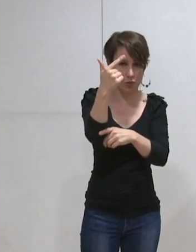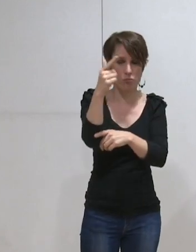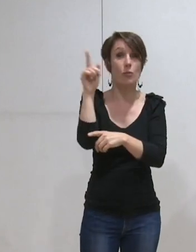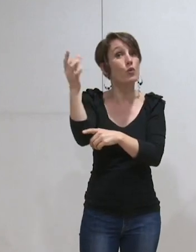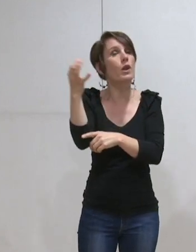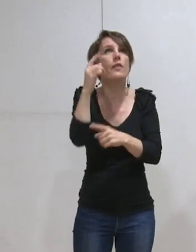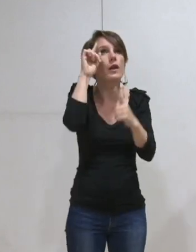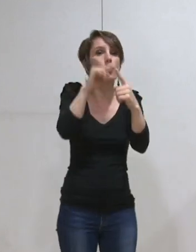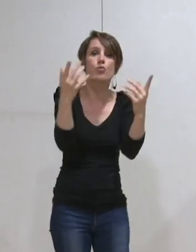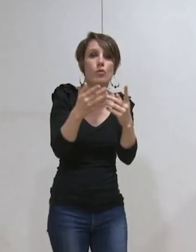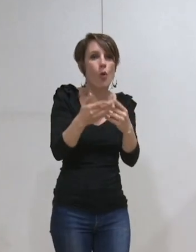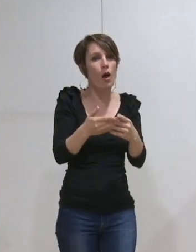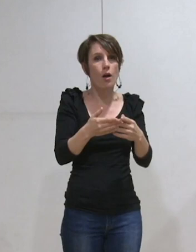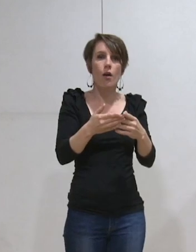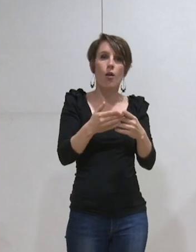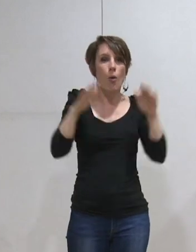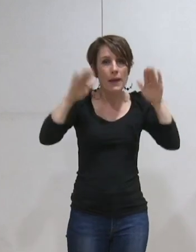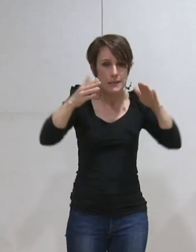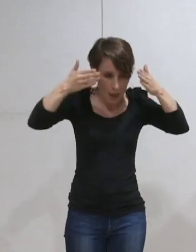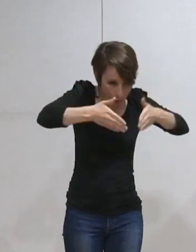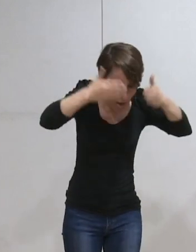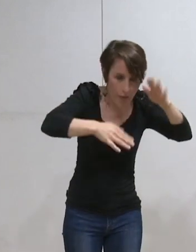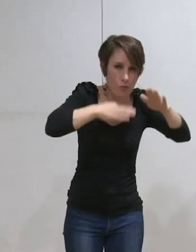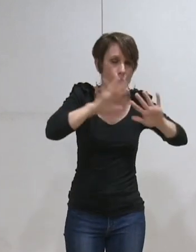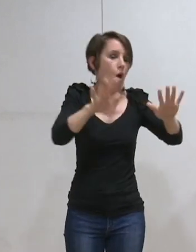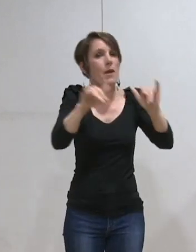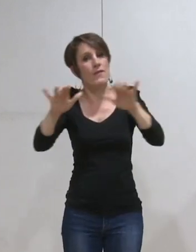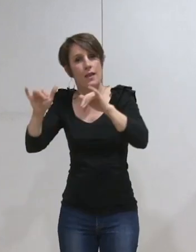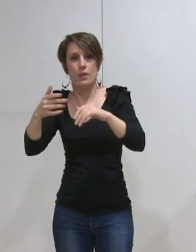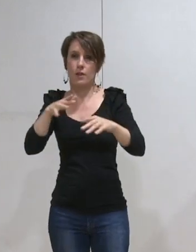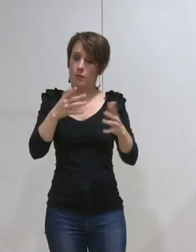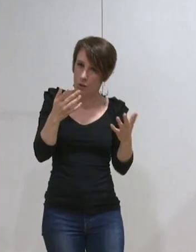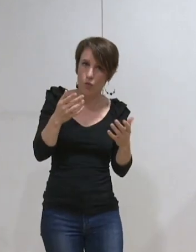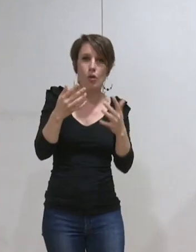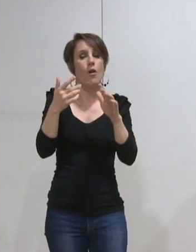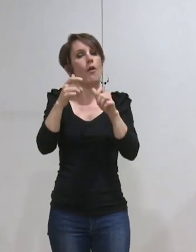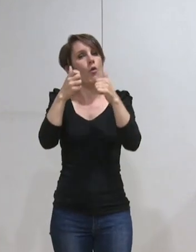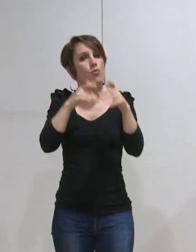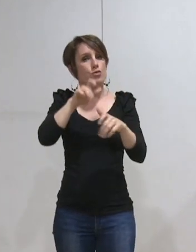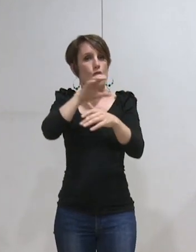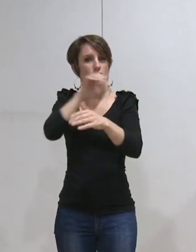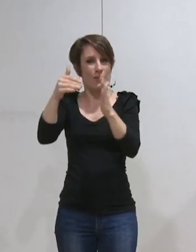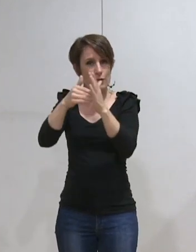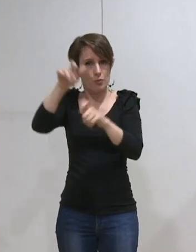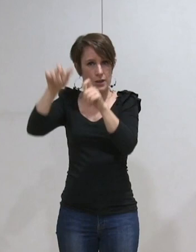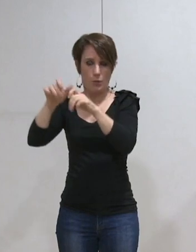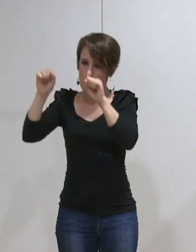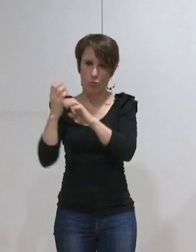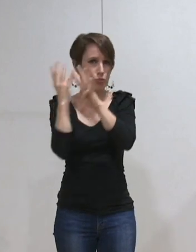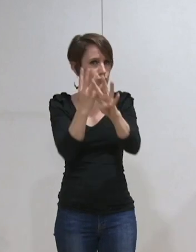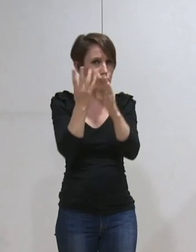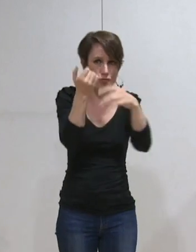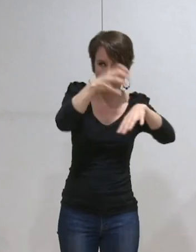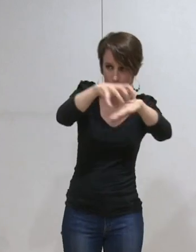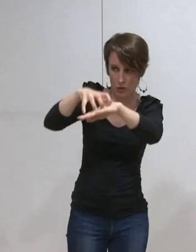islamistes et pour permettre aux 7 millions de musulmans de notre pays de pratiquer leur culte nous vous le disons très clairement nous avons beaucoup d'estime pour